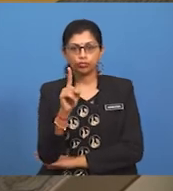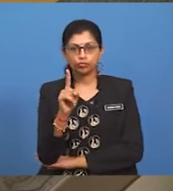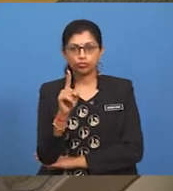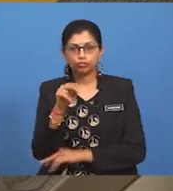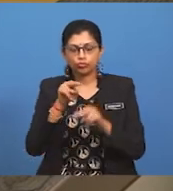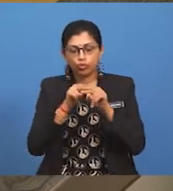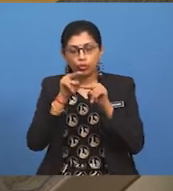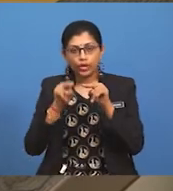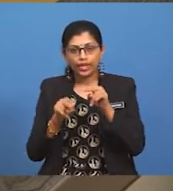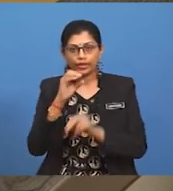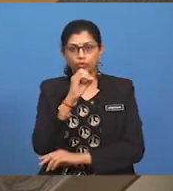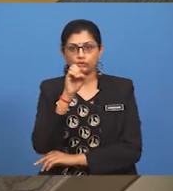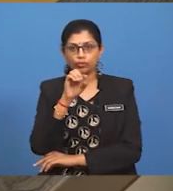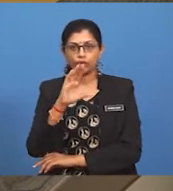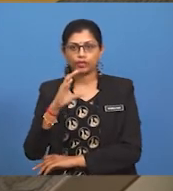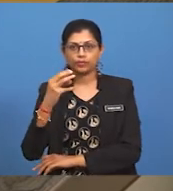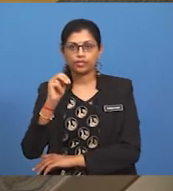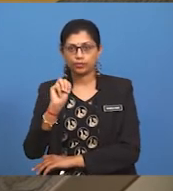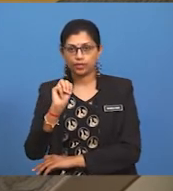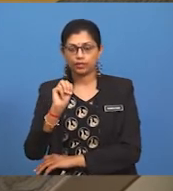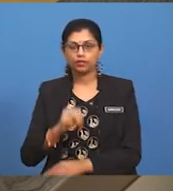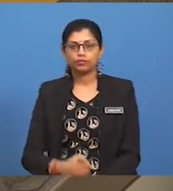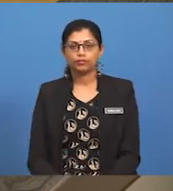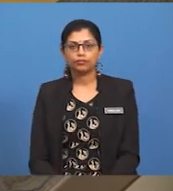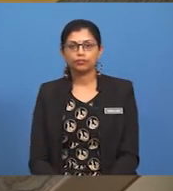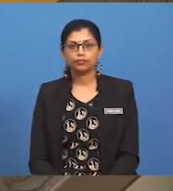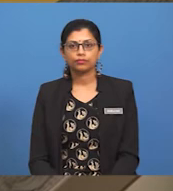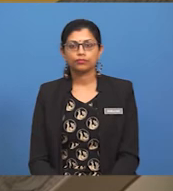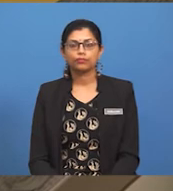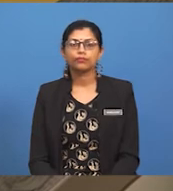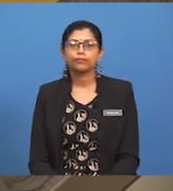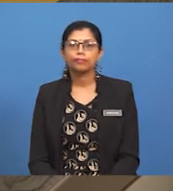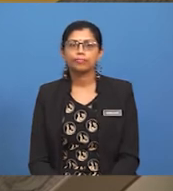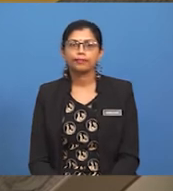J1 turunkan 0.5 cm.